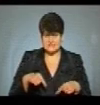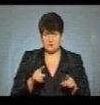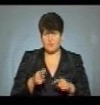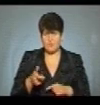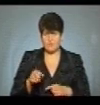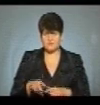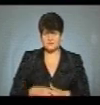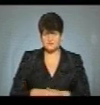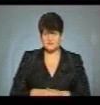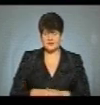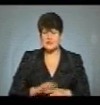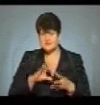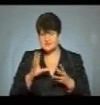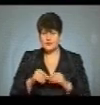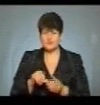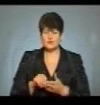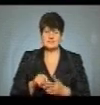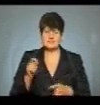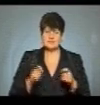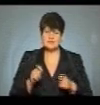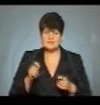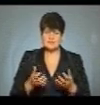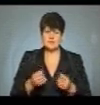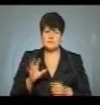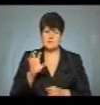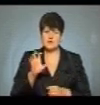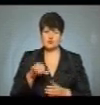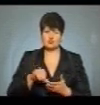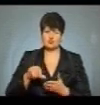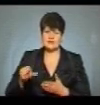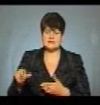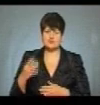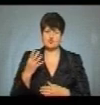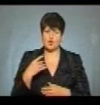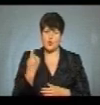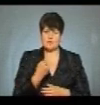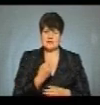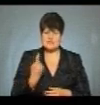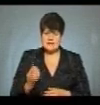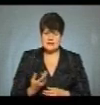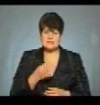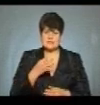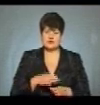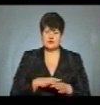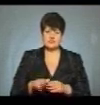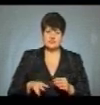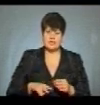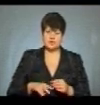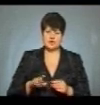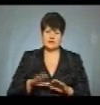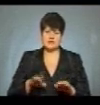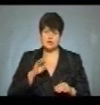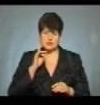голи. Загалом участь у фестивалі чемпіонів візьмуть 500 учасників з 4 областей, повідомив виконавчий директор